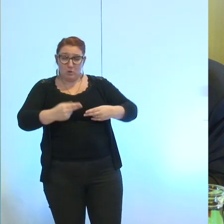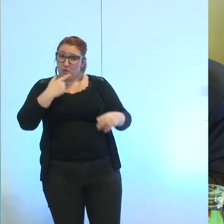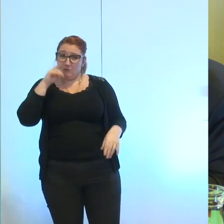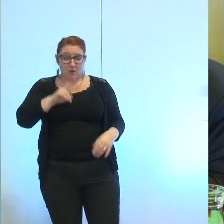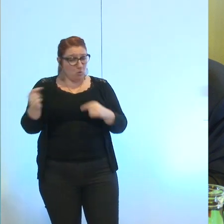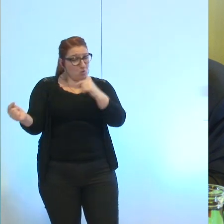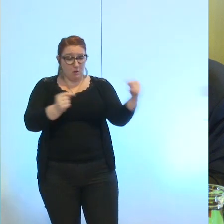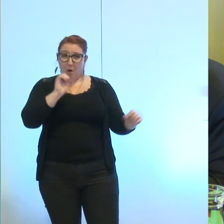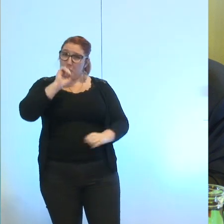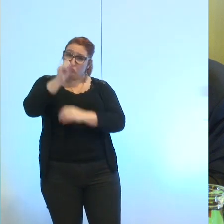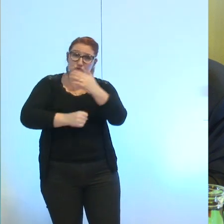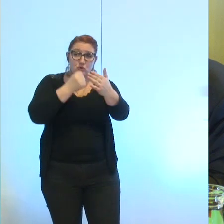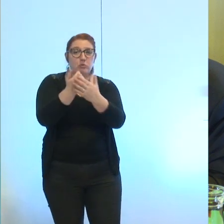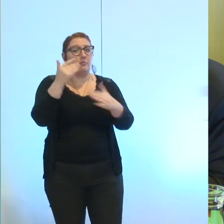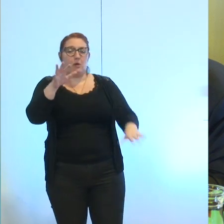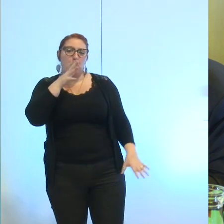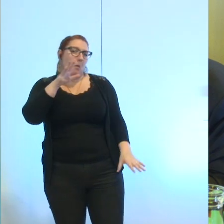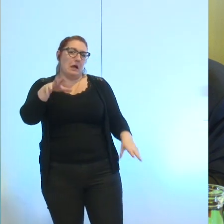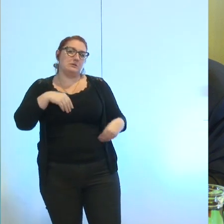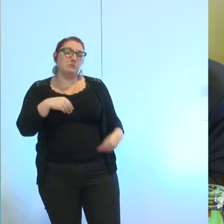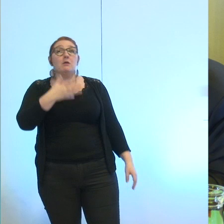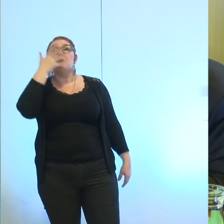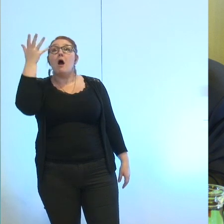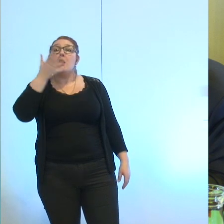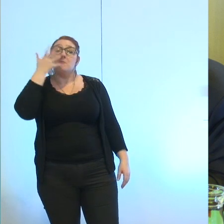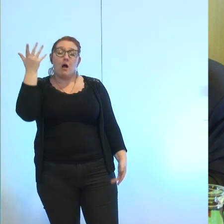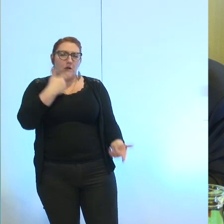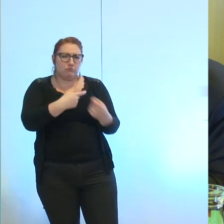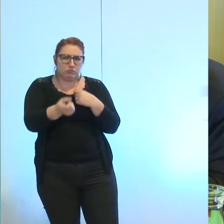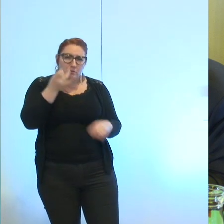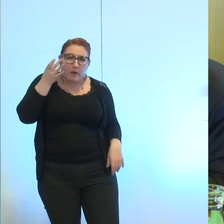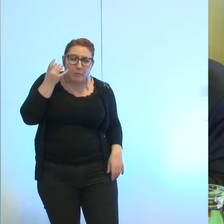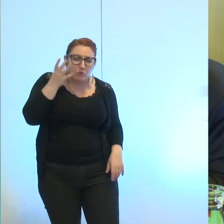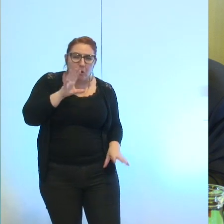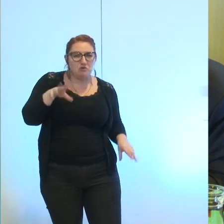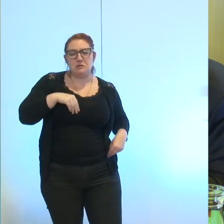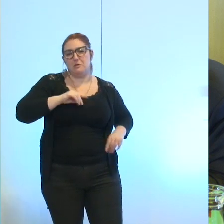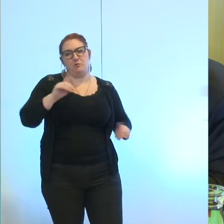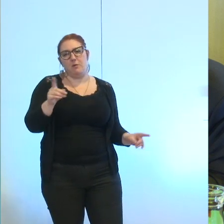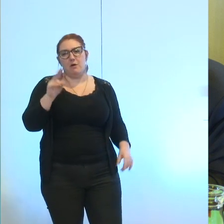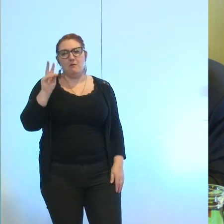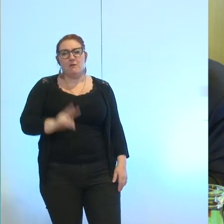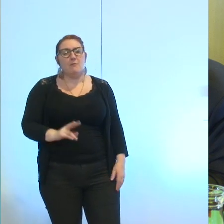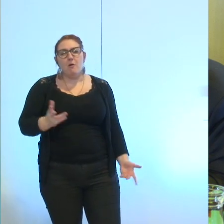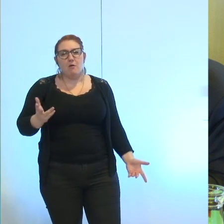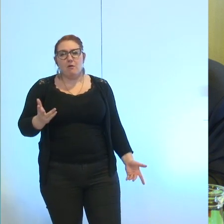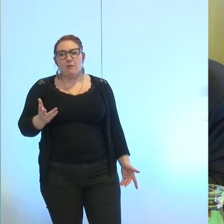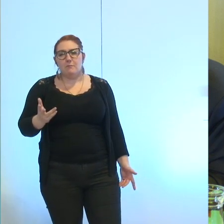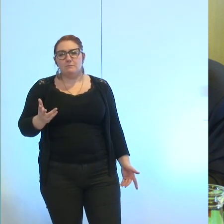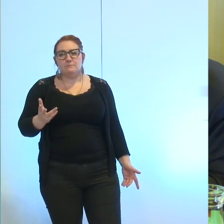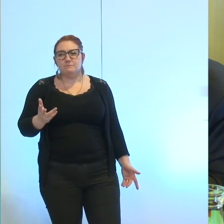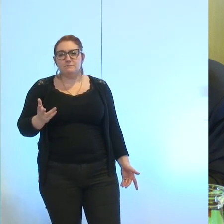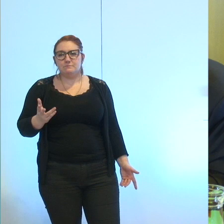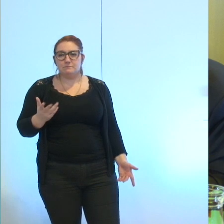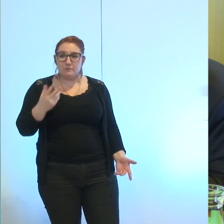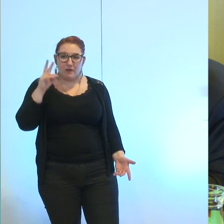toute la nuit mais il n'est plus acceptable d'entendre des caricatures pareilles c'est vraiment quelque chose là aussi qui